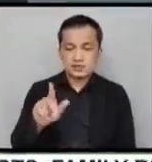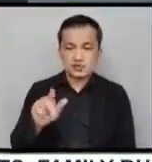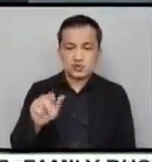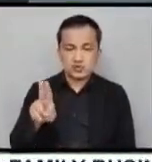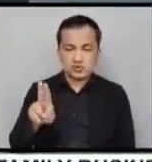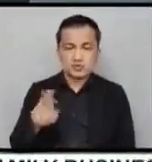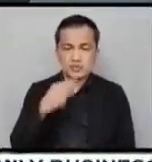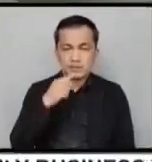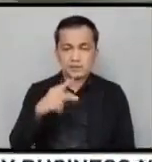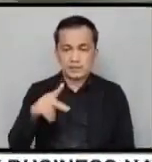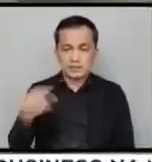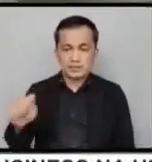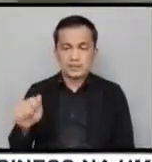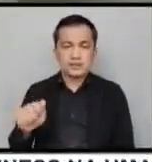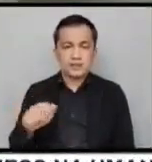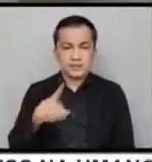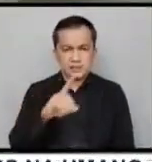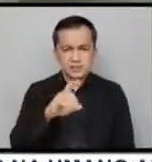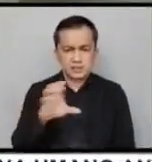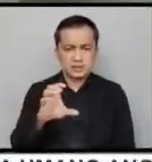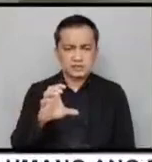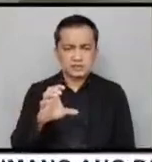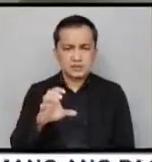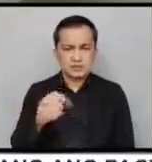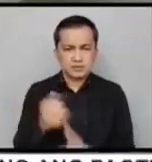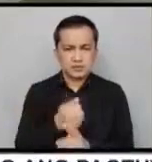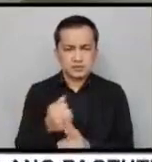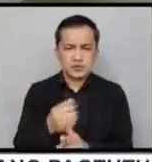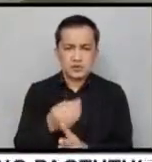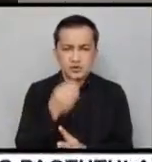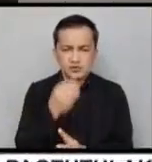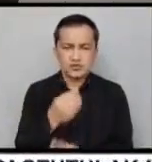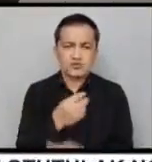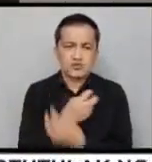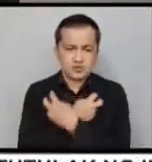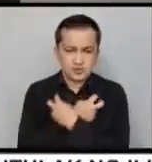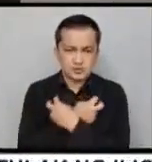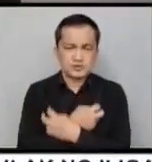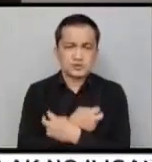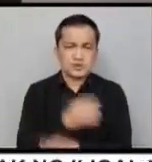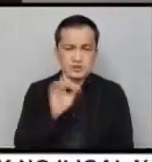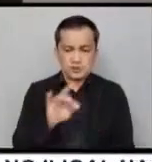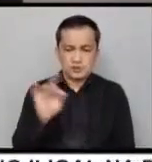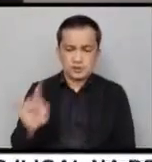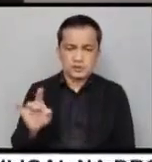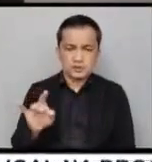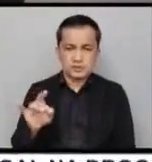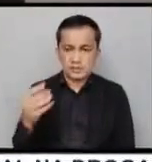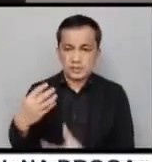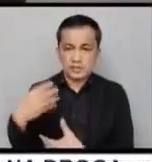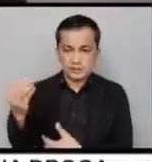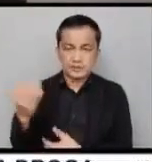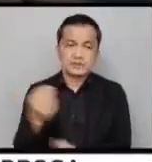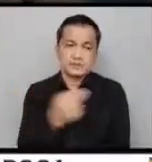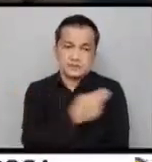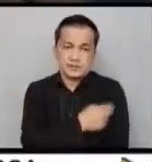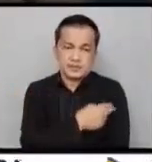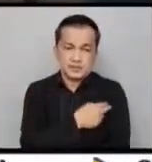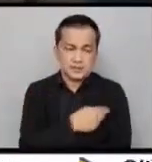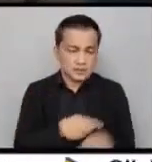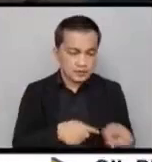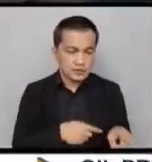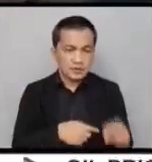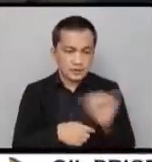nasa 100 ang naging biktima ng food poisoning. 88 dito ay nakalabas na sa ospital, habang mayroong